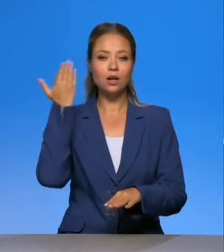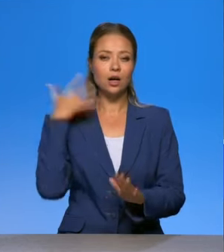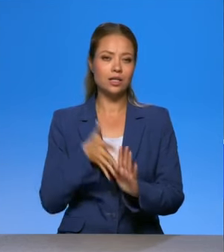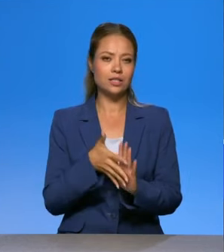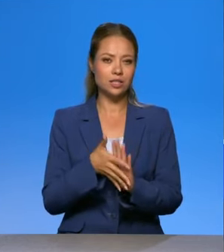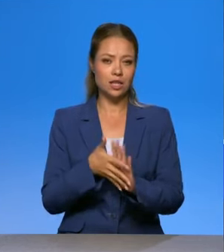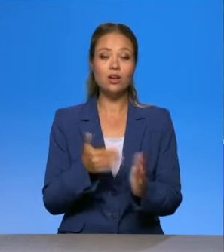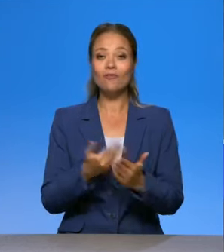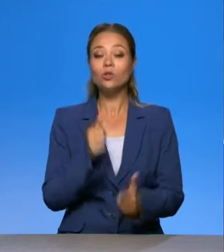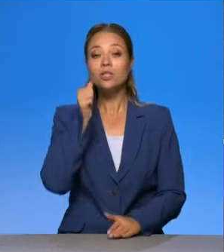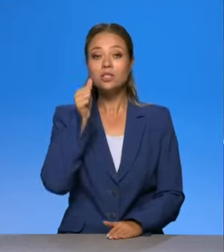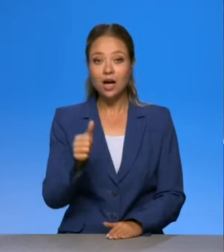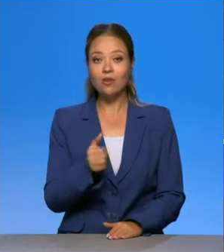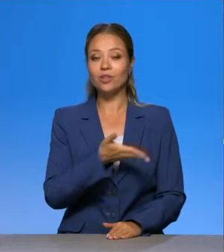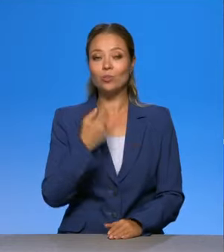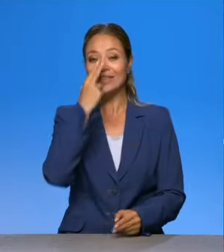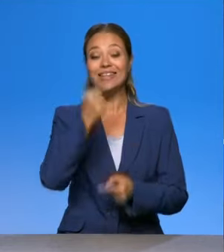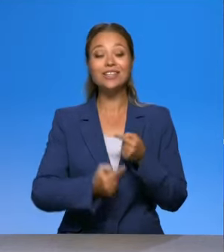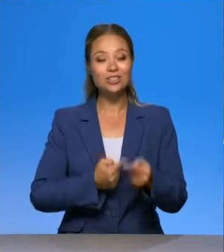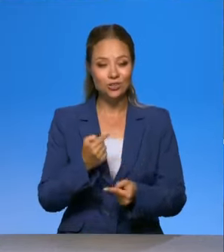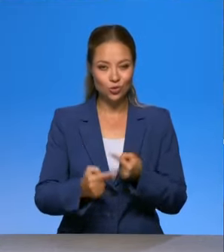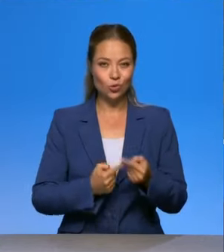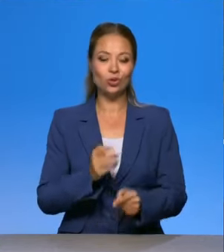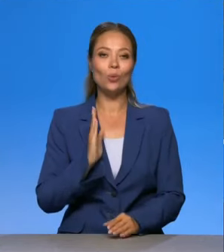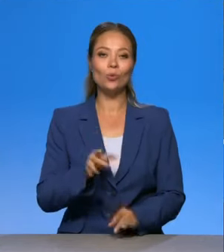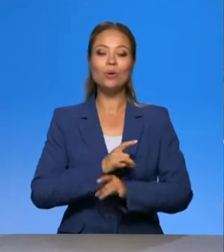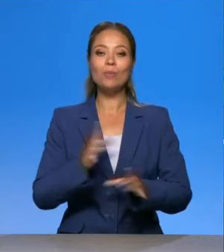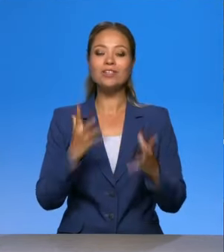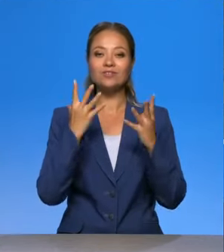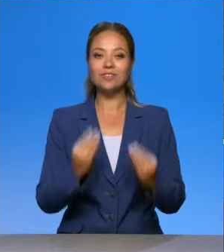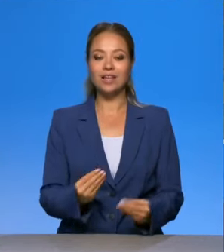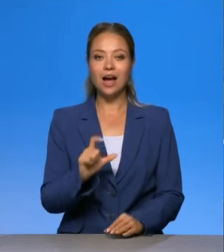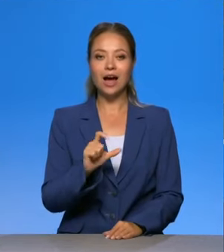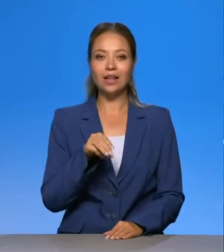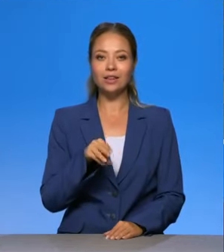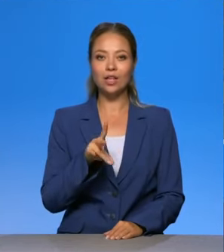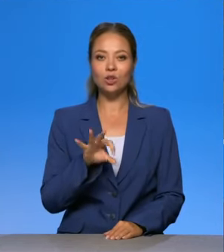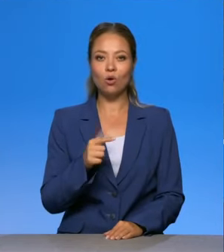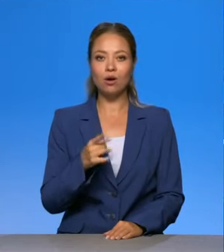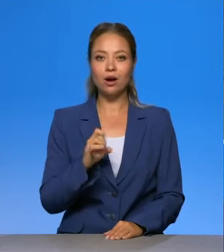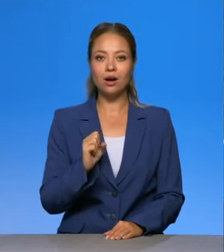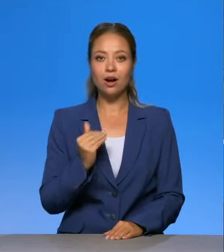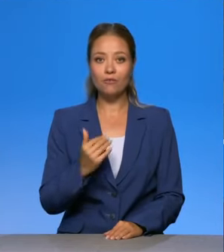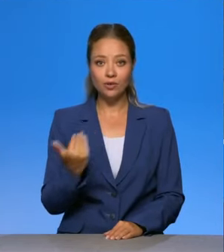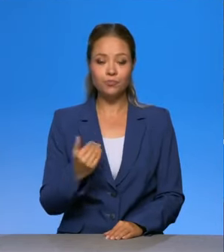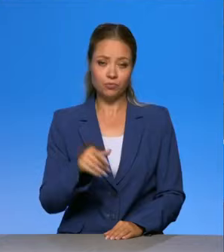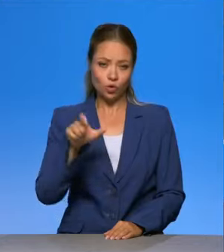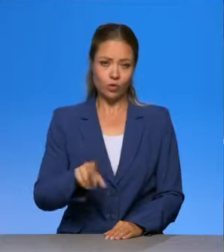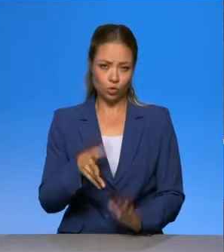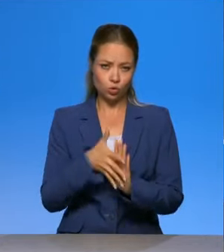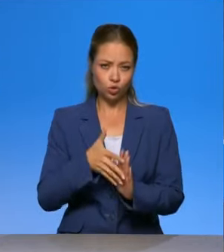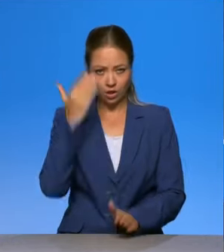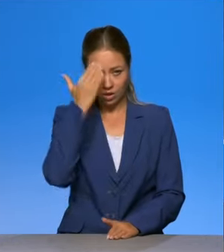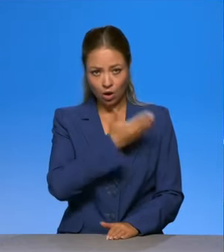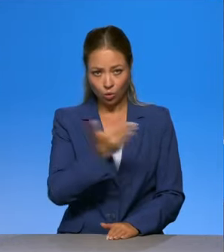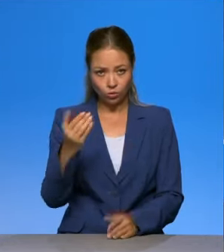Вот завтра мы будем традиционно уже отмечать День этнографа и представлять новый просветительский проект, который будет